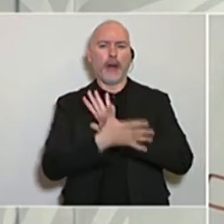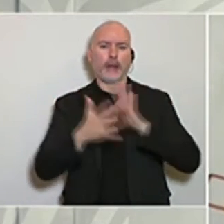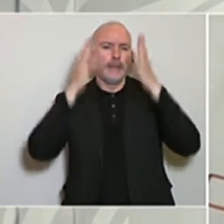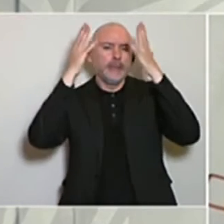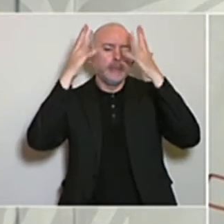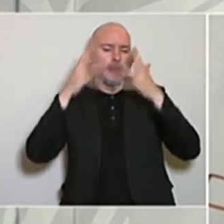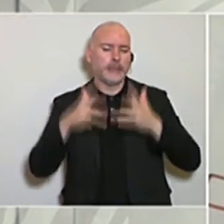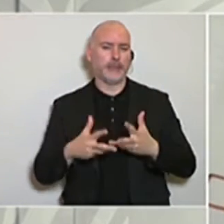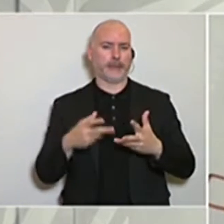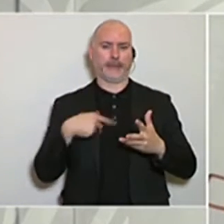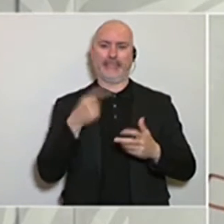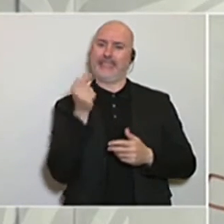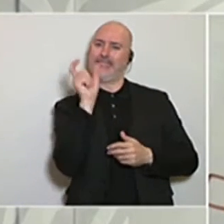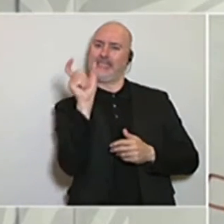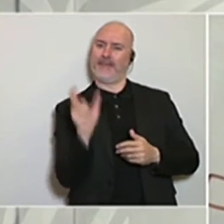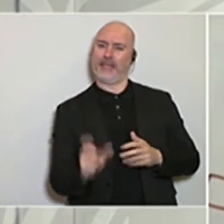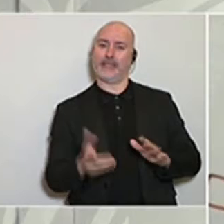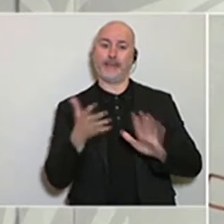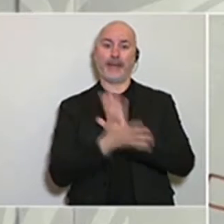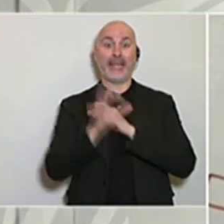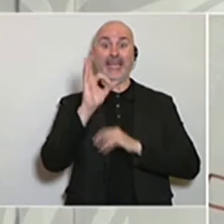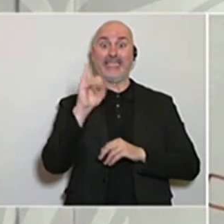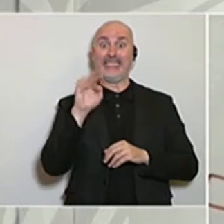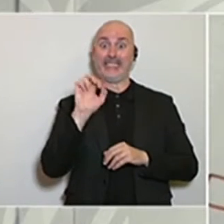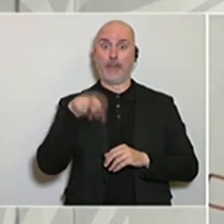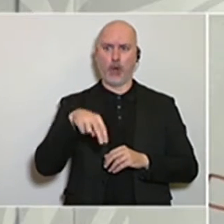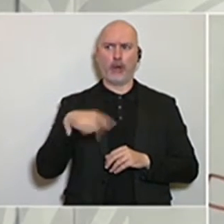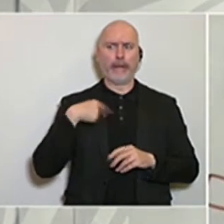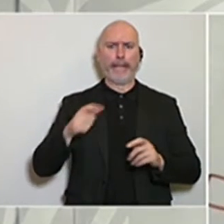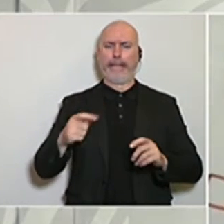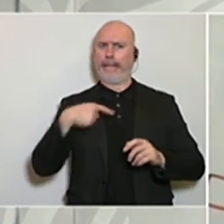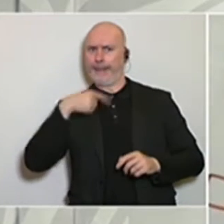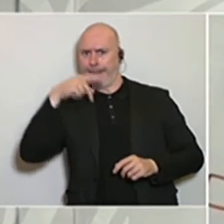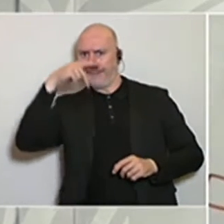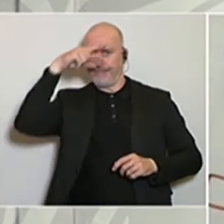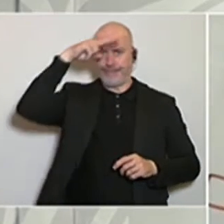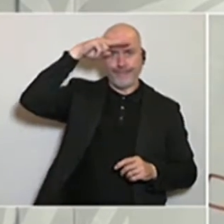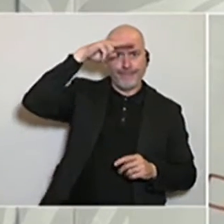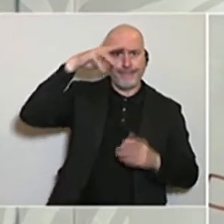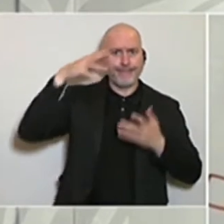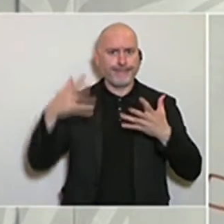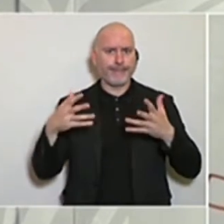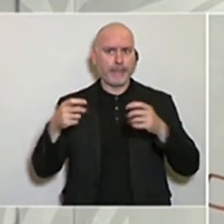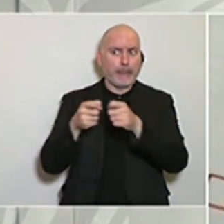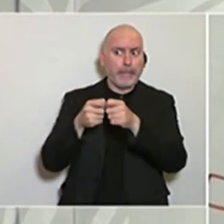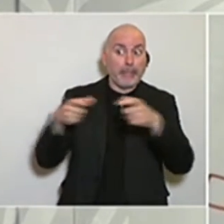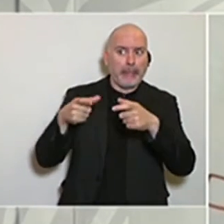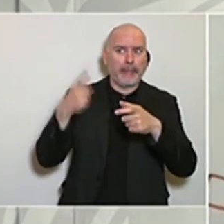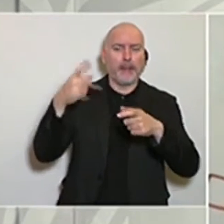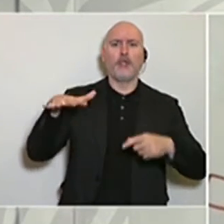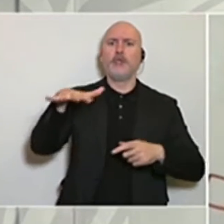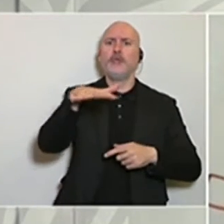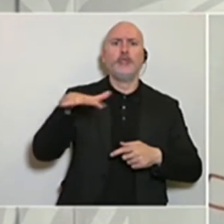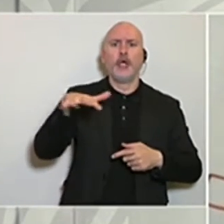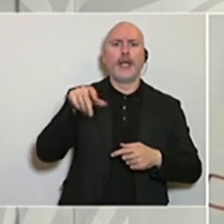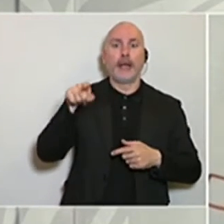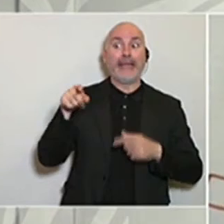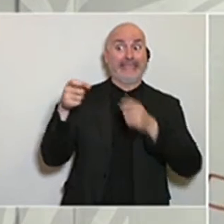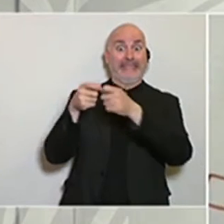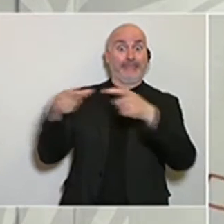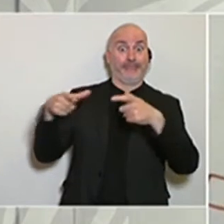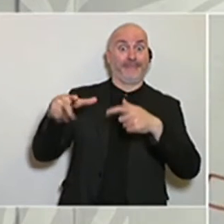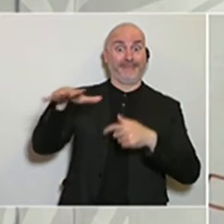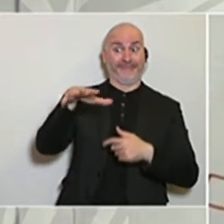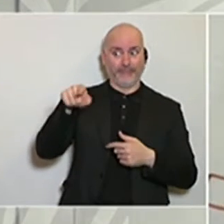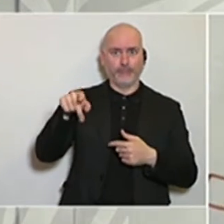que Fernando Simón mostrés preocupació i es referís a rebrots en una zona i si aquesta zona és Lleida